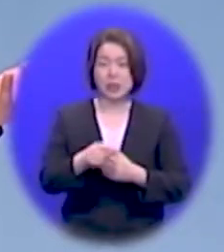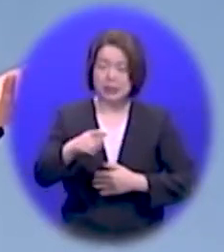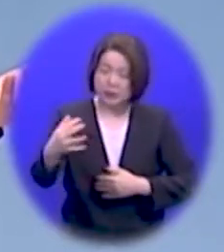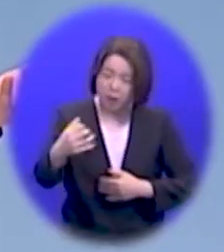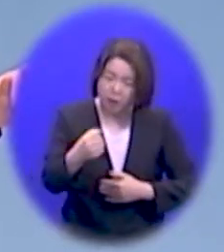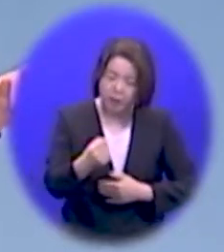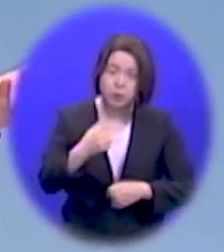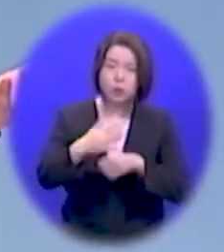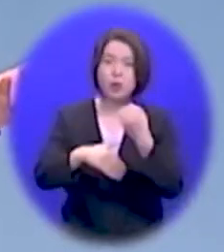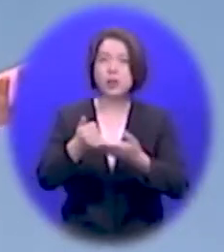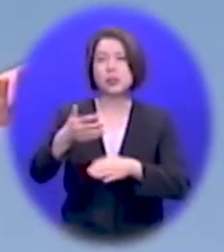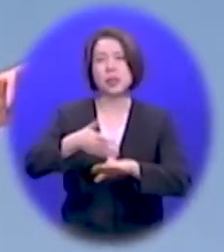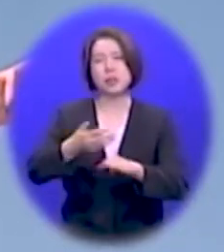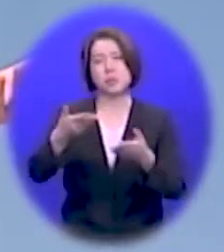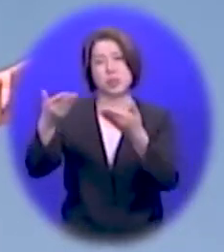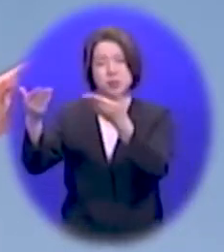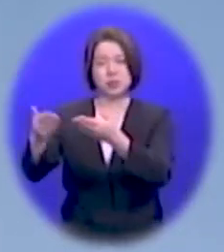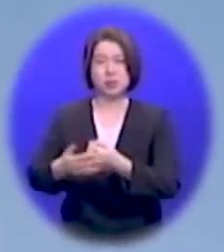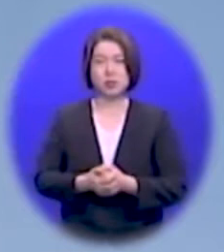감사할